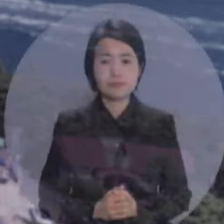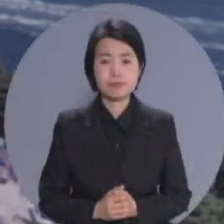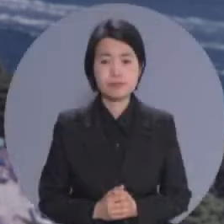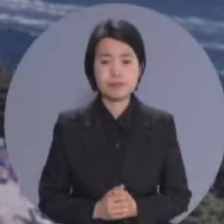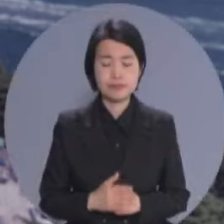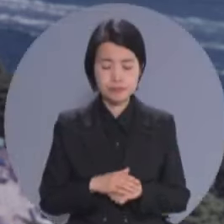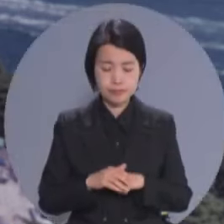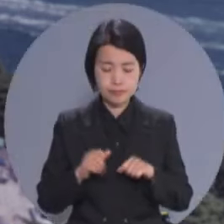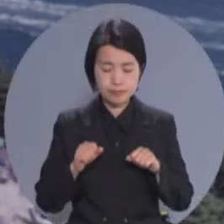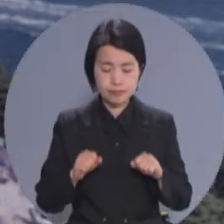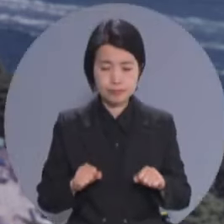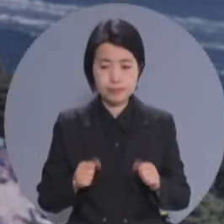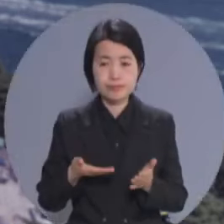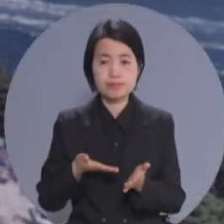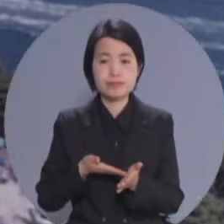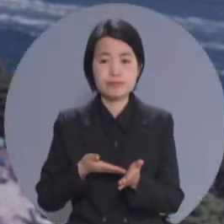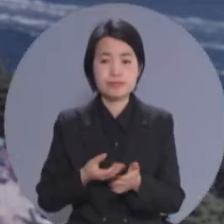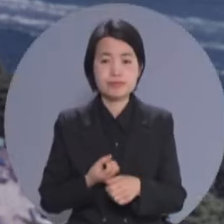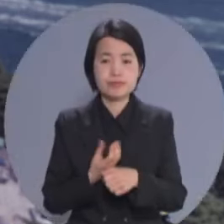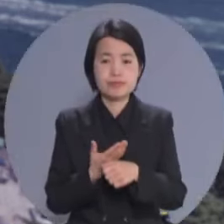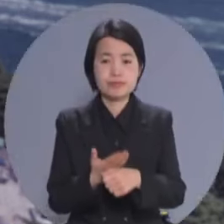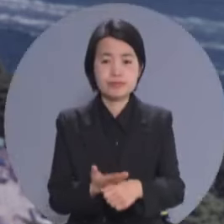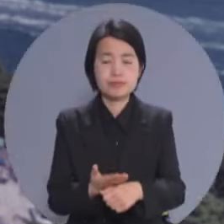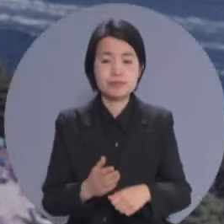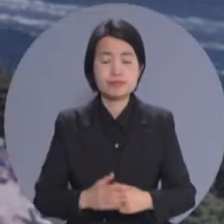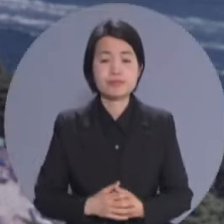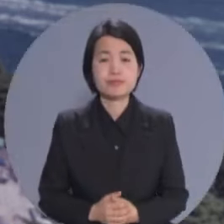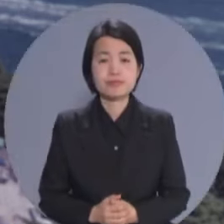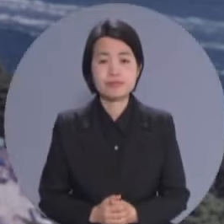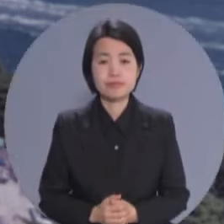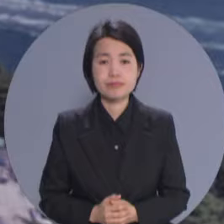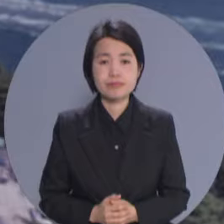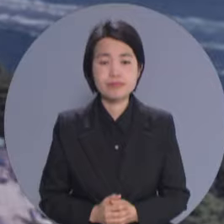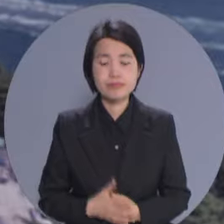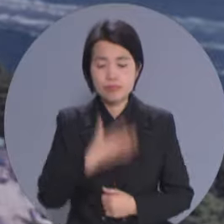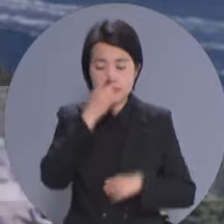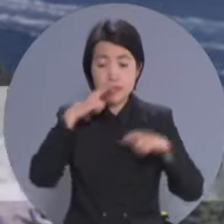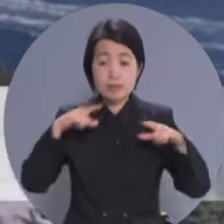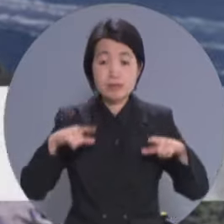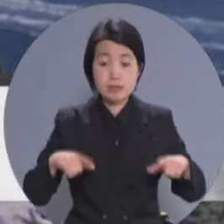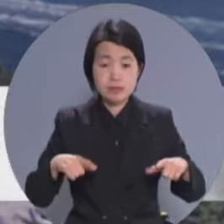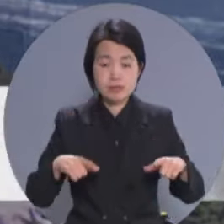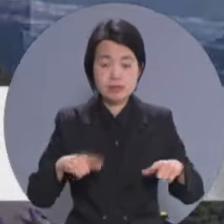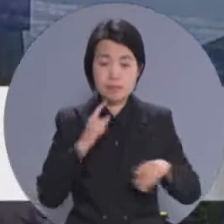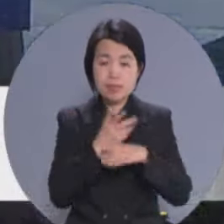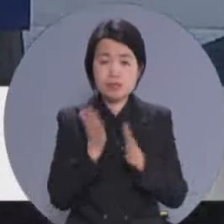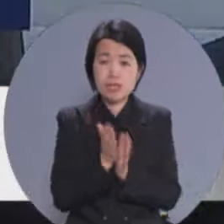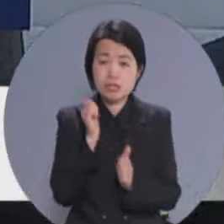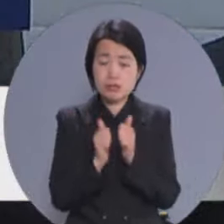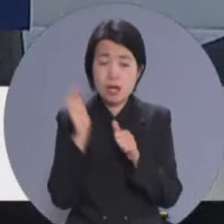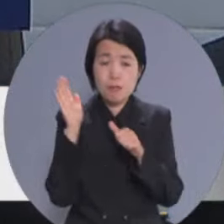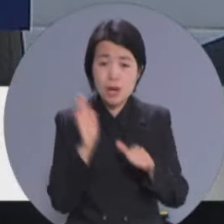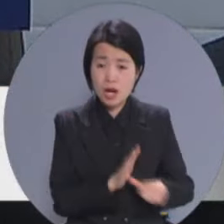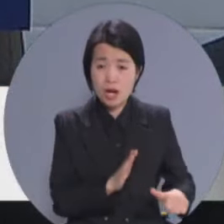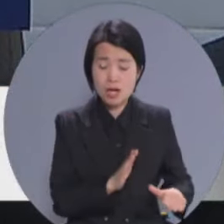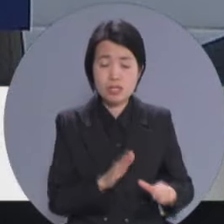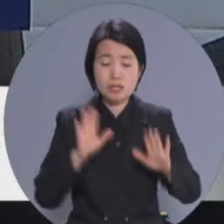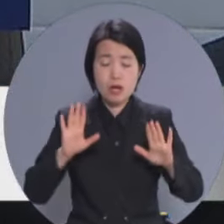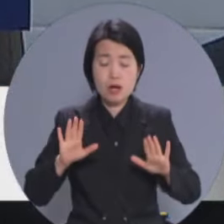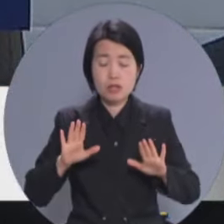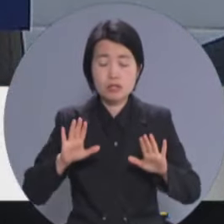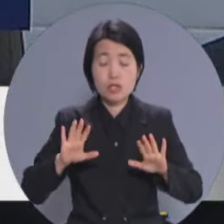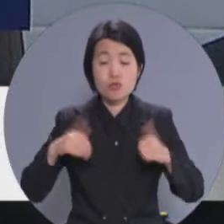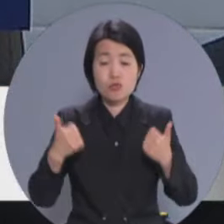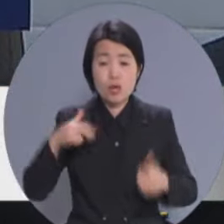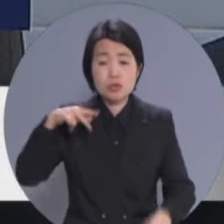여러분 안녕하십니까? 여수 MBC 뉴스데스크입니다. 순천 정가가 민주당 경선 컷오프와 현역